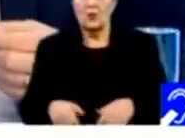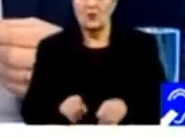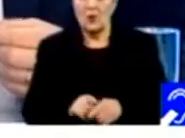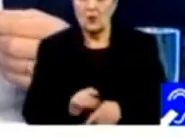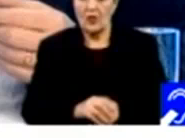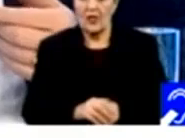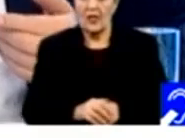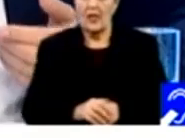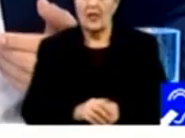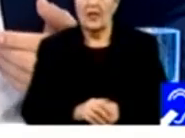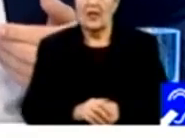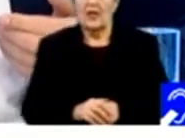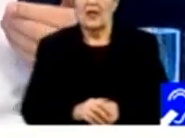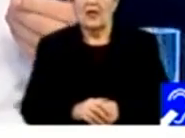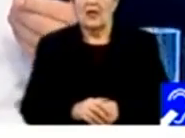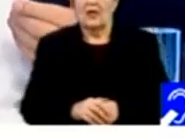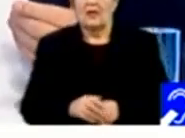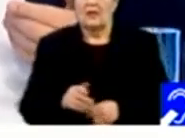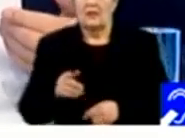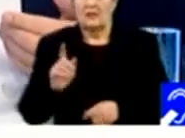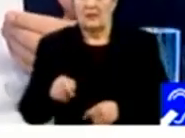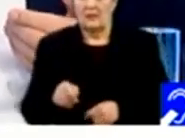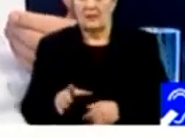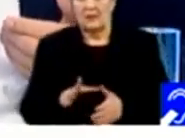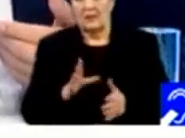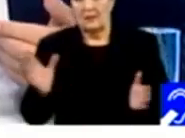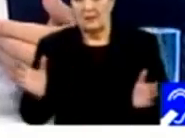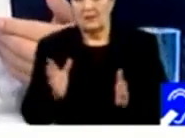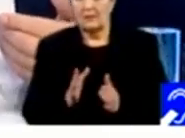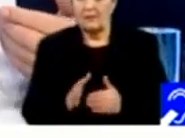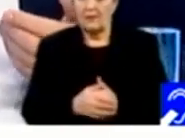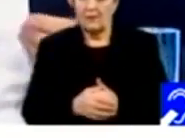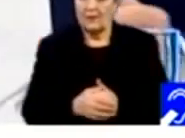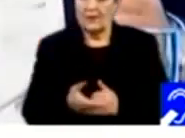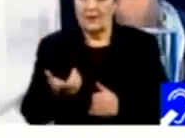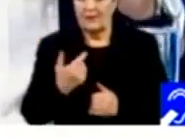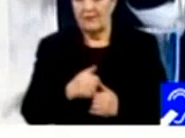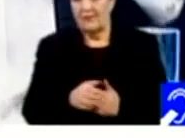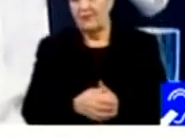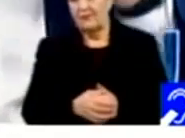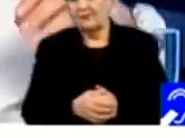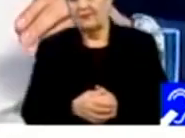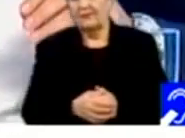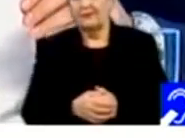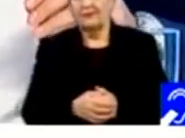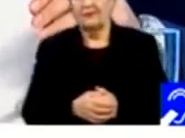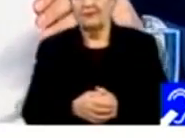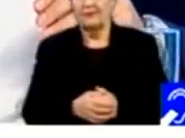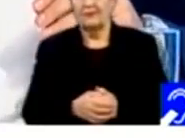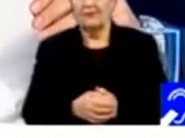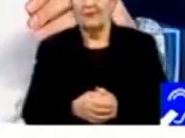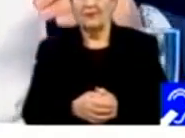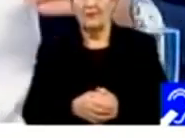de locuitori. Cât e concret? Domnule, la Cluj este mai mare, 350... Domnule, domnule, vă dau toate cifrele. Dar nu uitați în